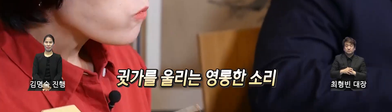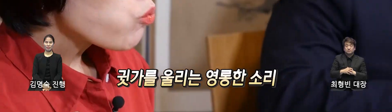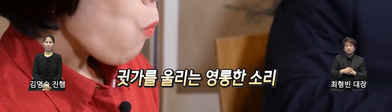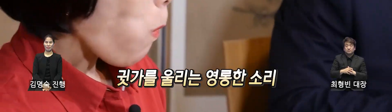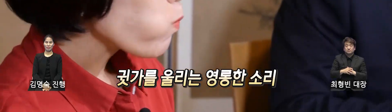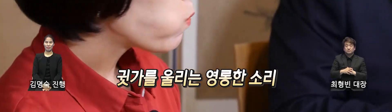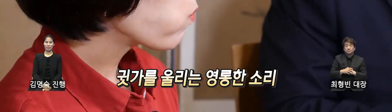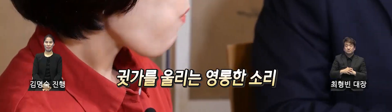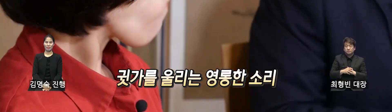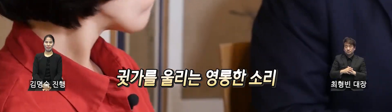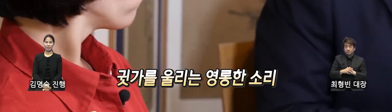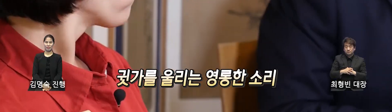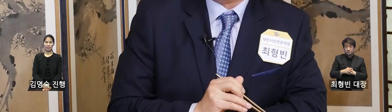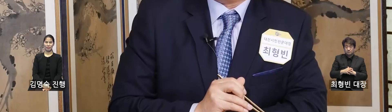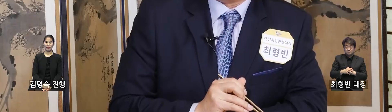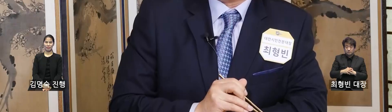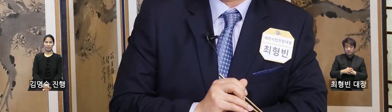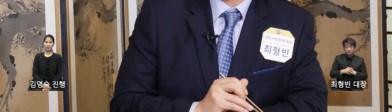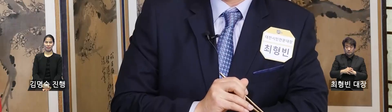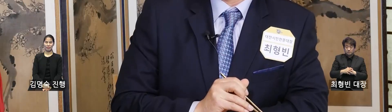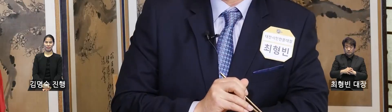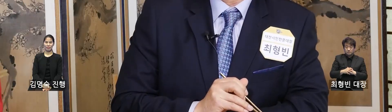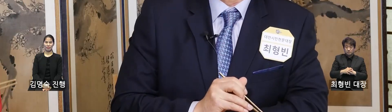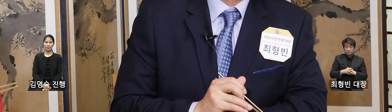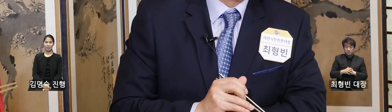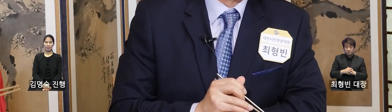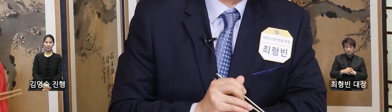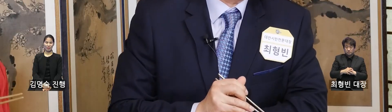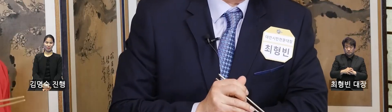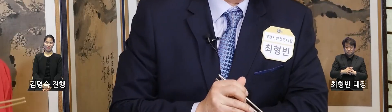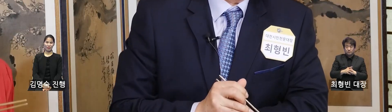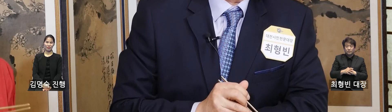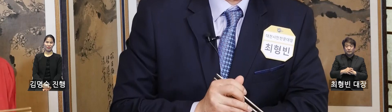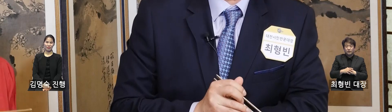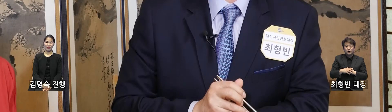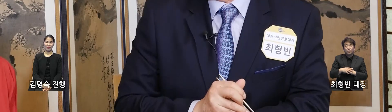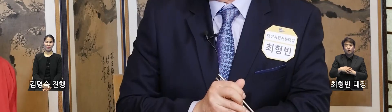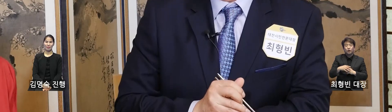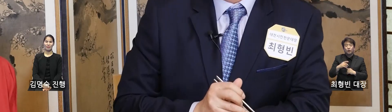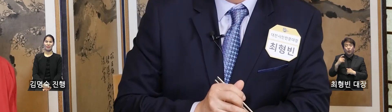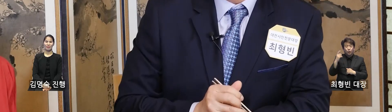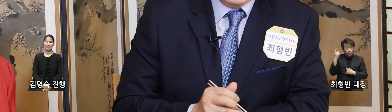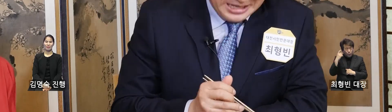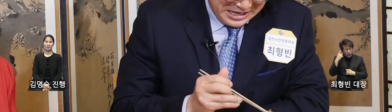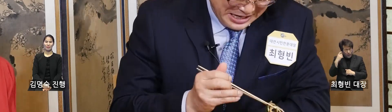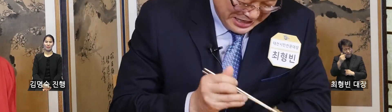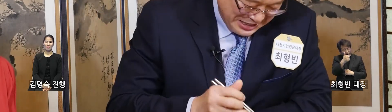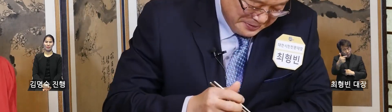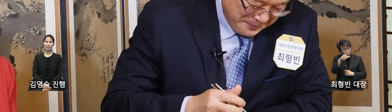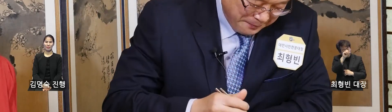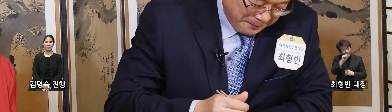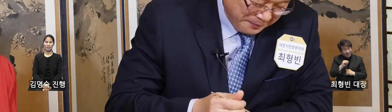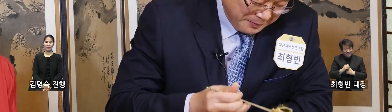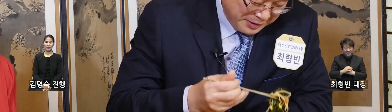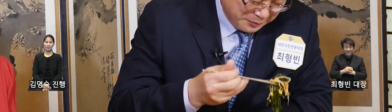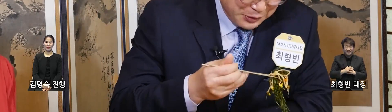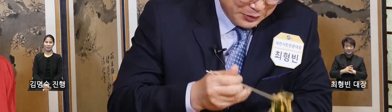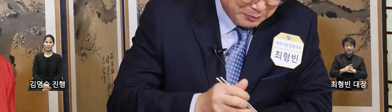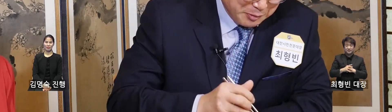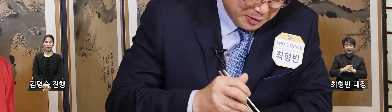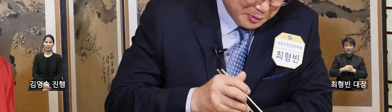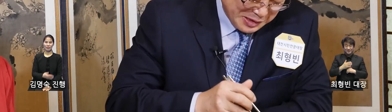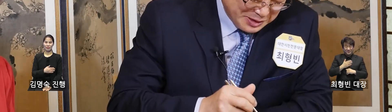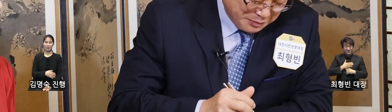아 음 아 소리가 아주 후부터 쓰지 못합니다 아